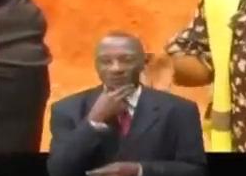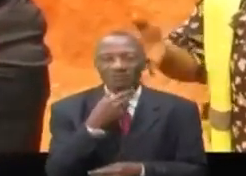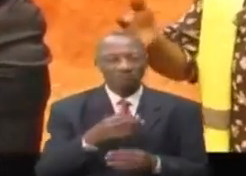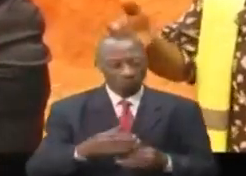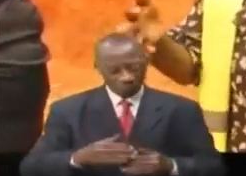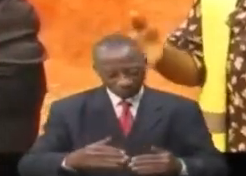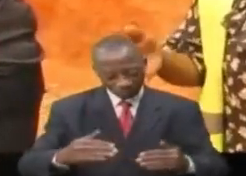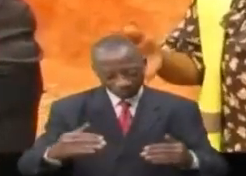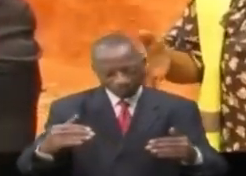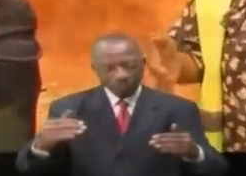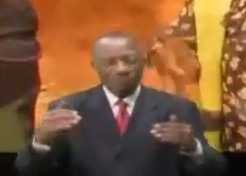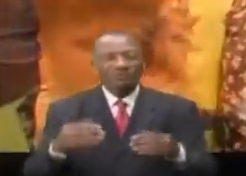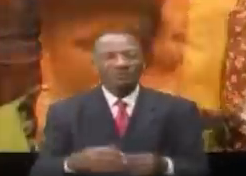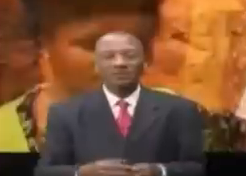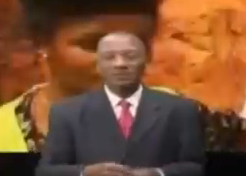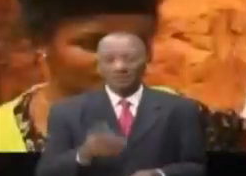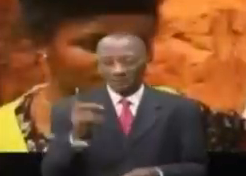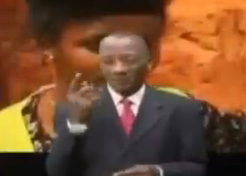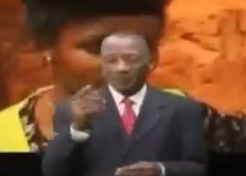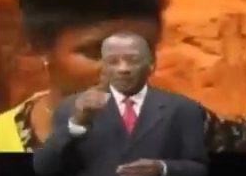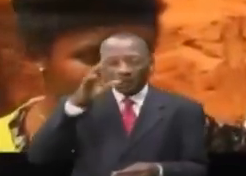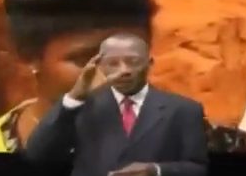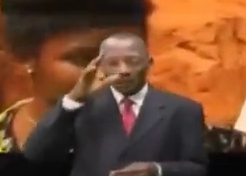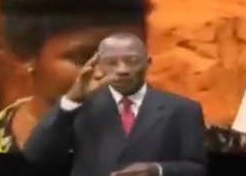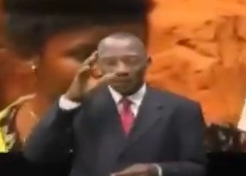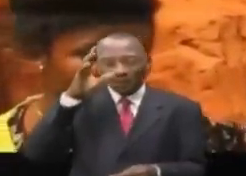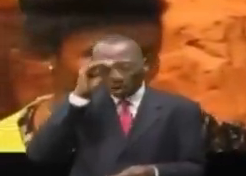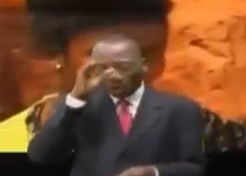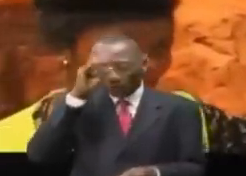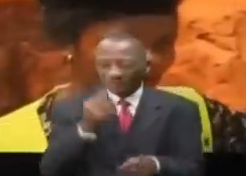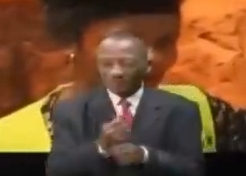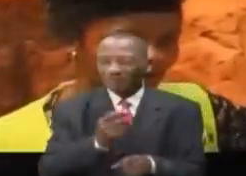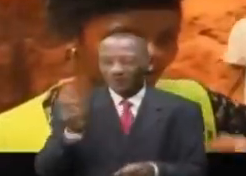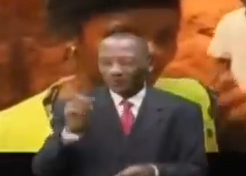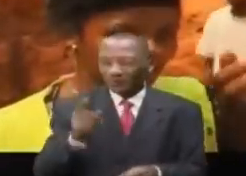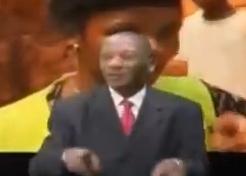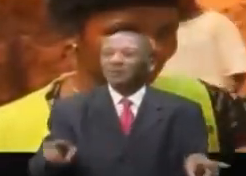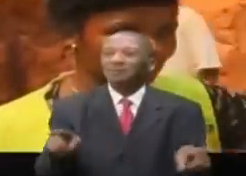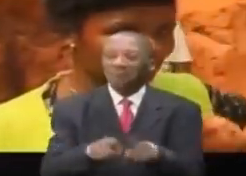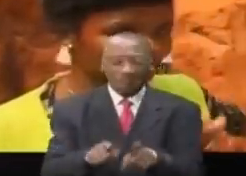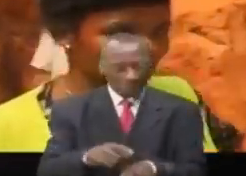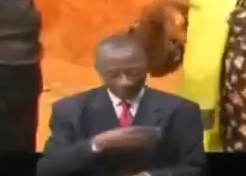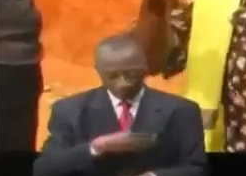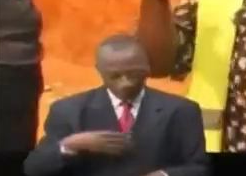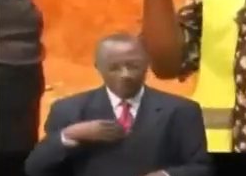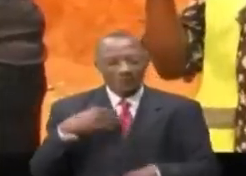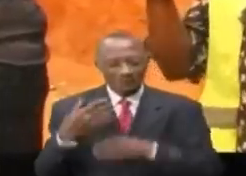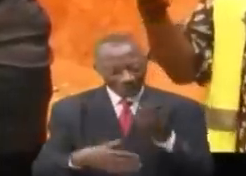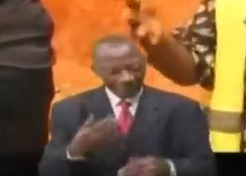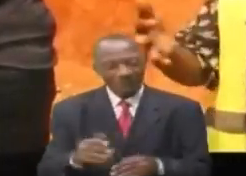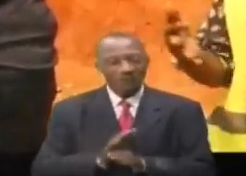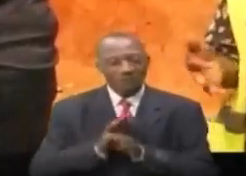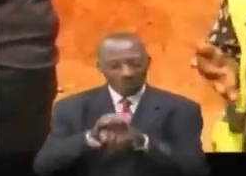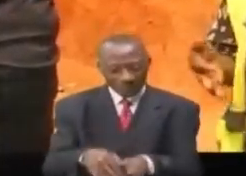hommes, les mamans, les jeunes filles se sont également mêlés à l'affaire.